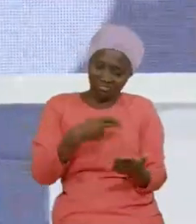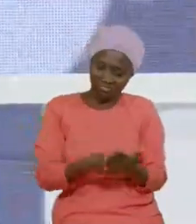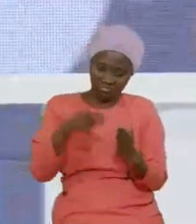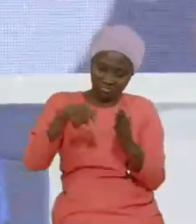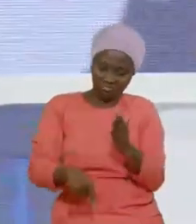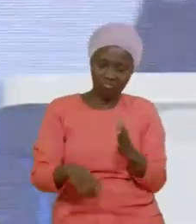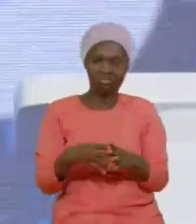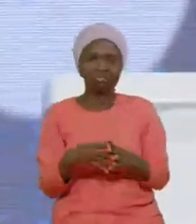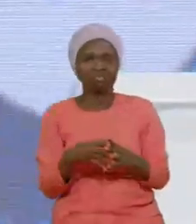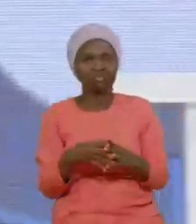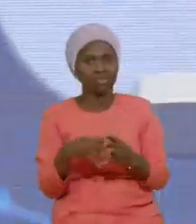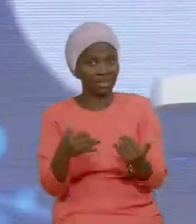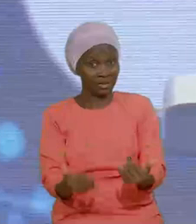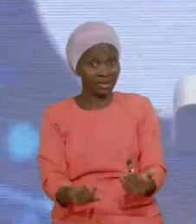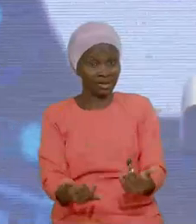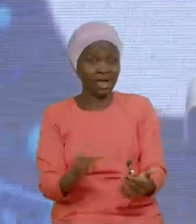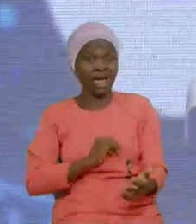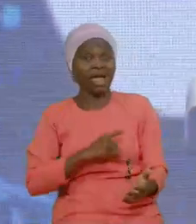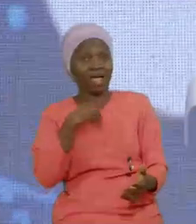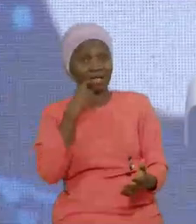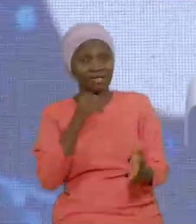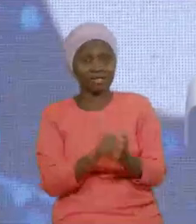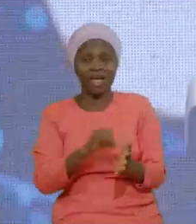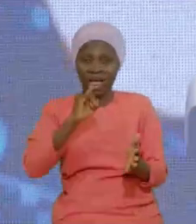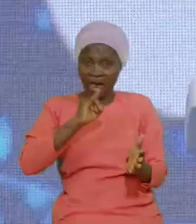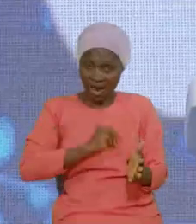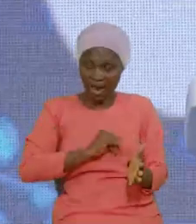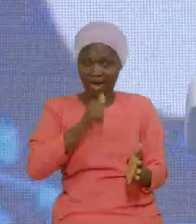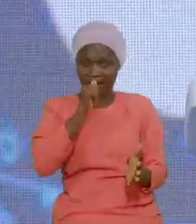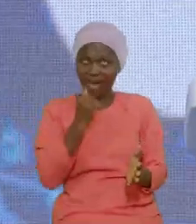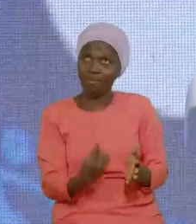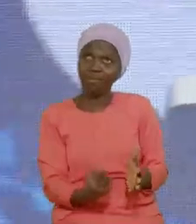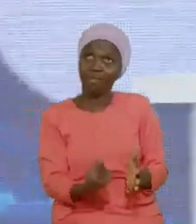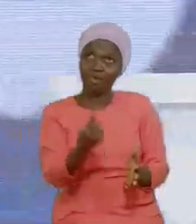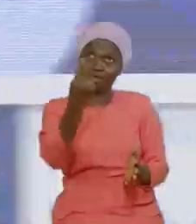Je disais avant, je suis en bas. Peu importe ce que tu essaies, je suis en bas.